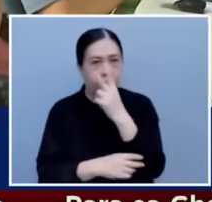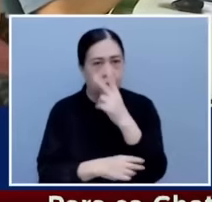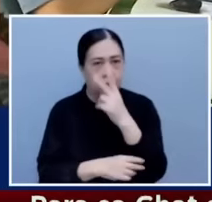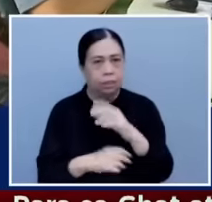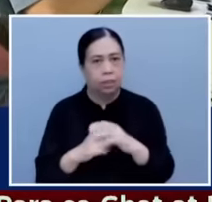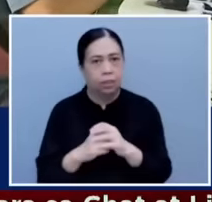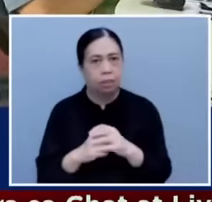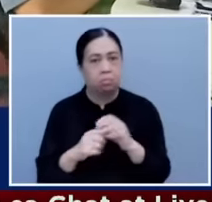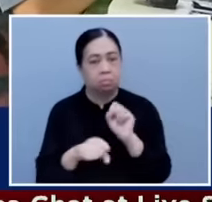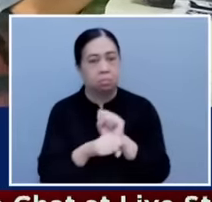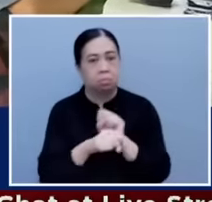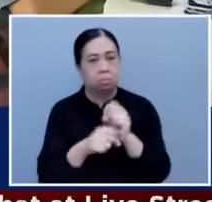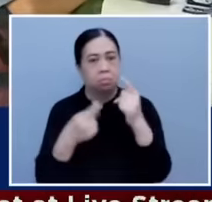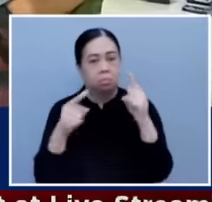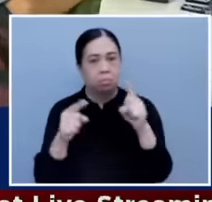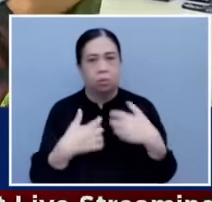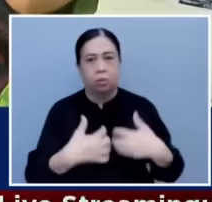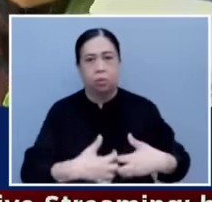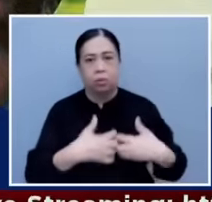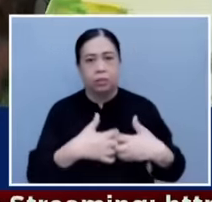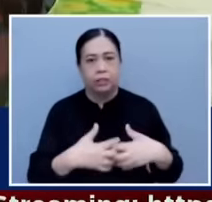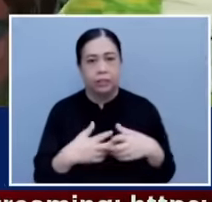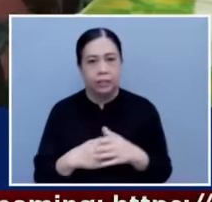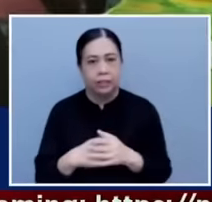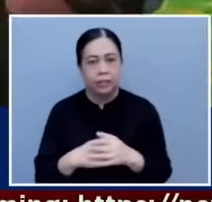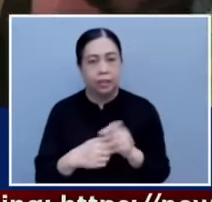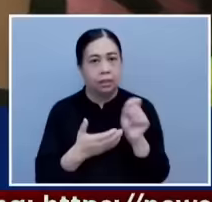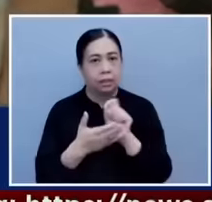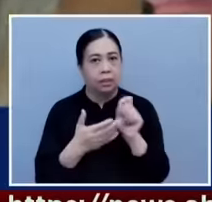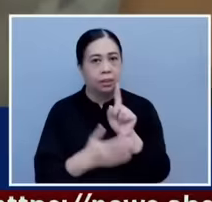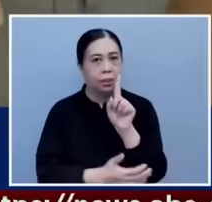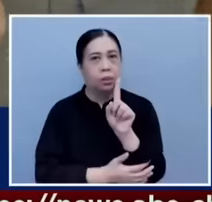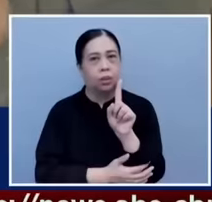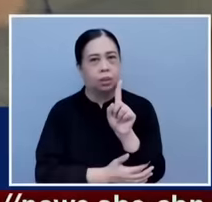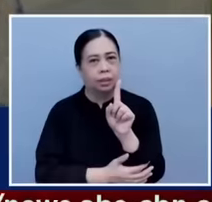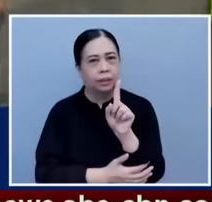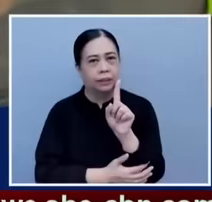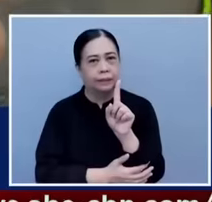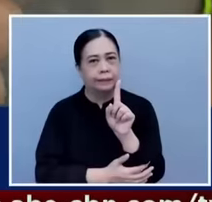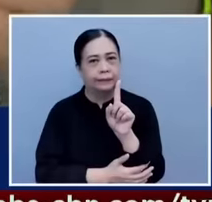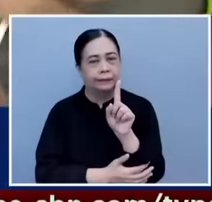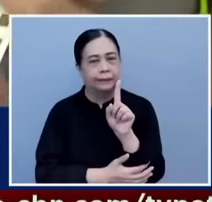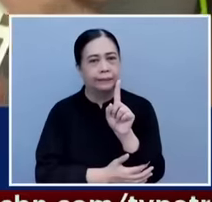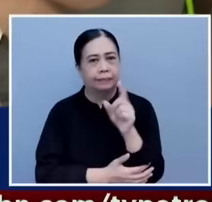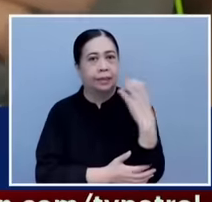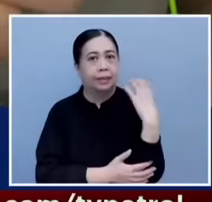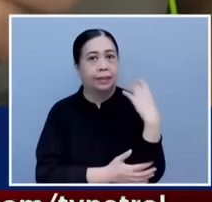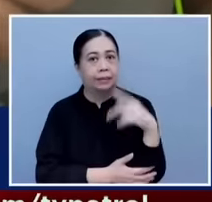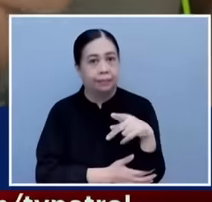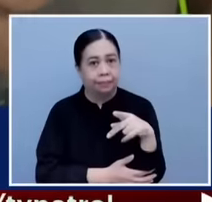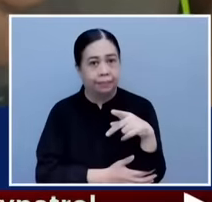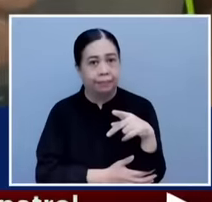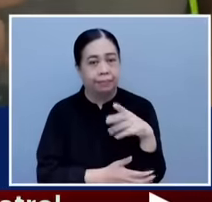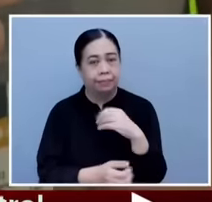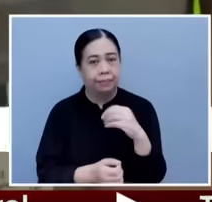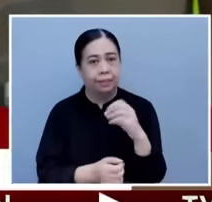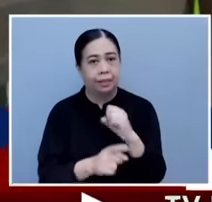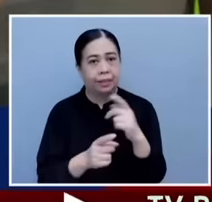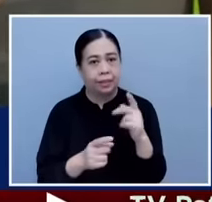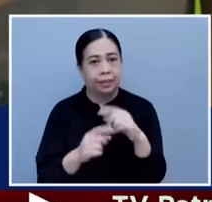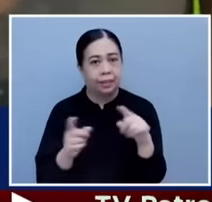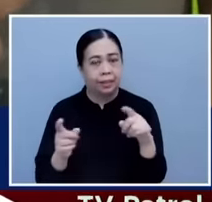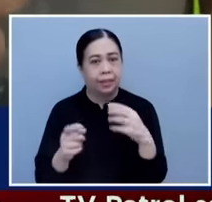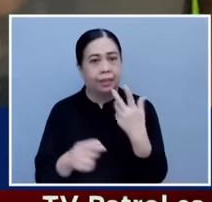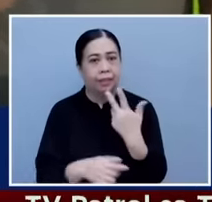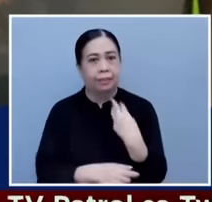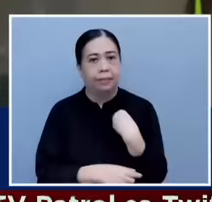gagana yung makina. Nag-shade ako ng isang chair ng sangguniang kabataan at tatlong member